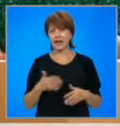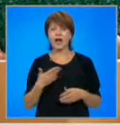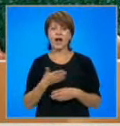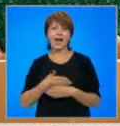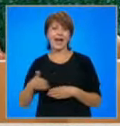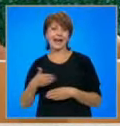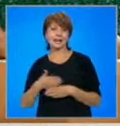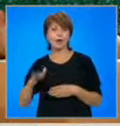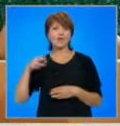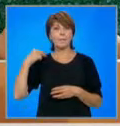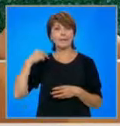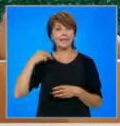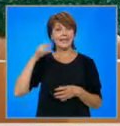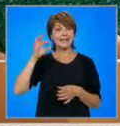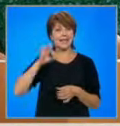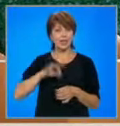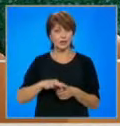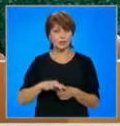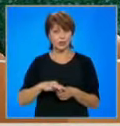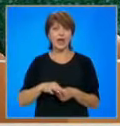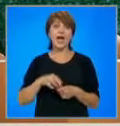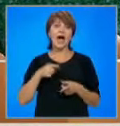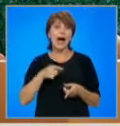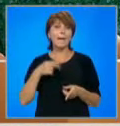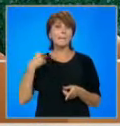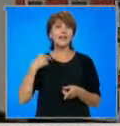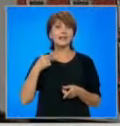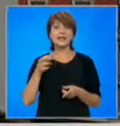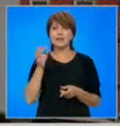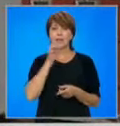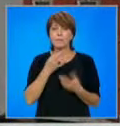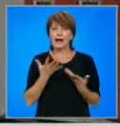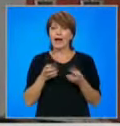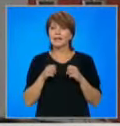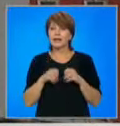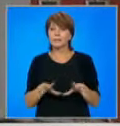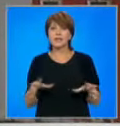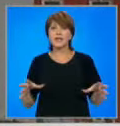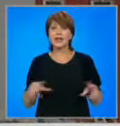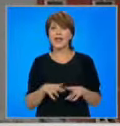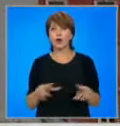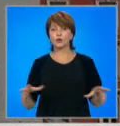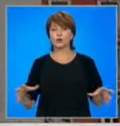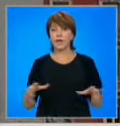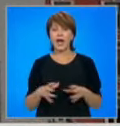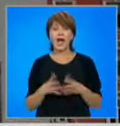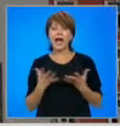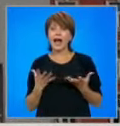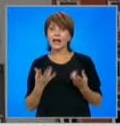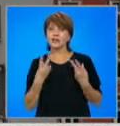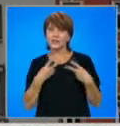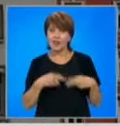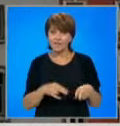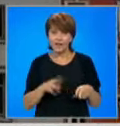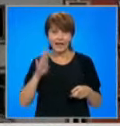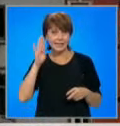редовните президентски избори. А всъщност държавния глава нямаше как да разпусне Народно събрание. Кога ще бъде върнат мандата, изпълнен или неизпълнен, предстои